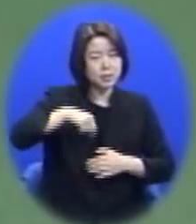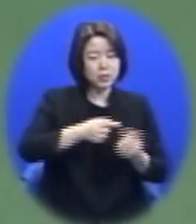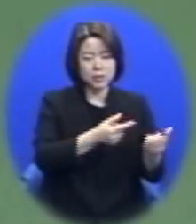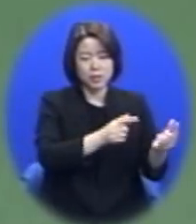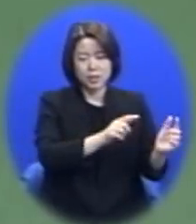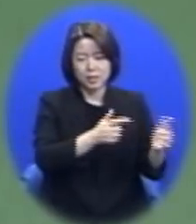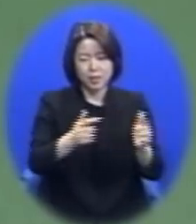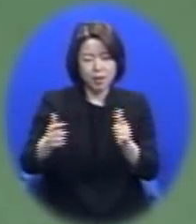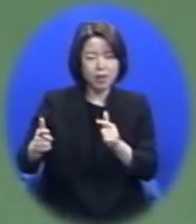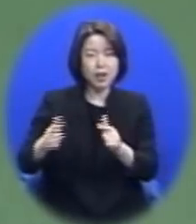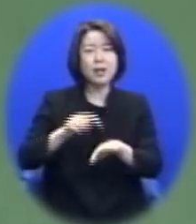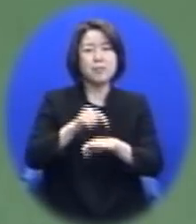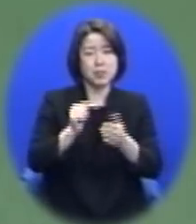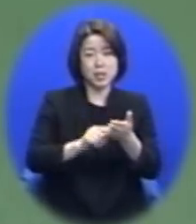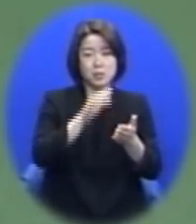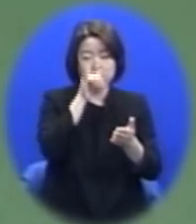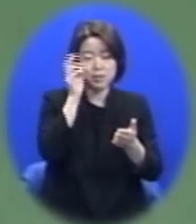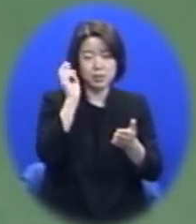겁니다.